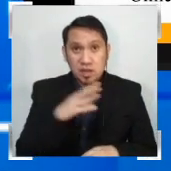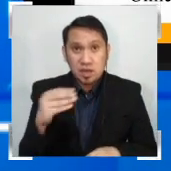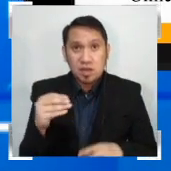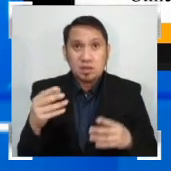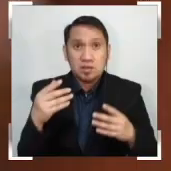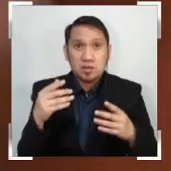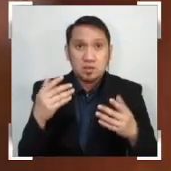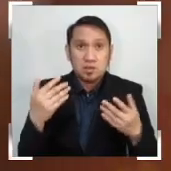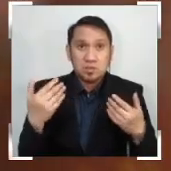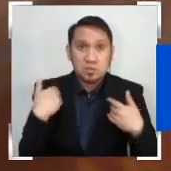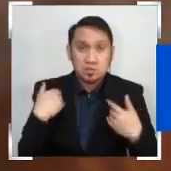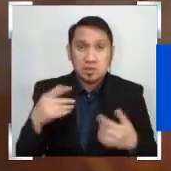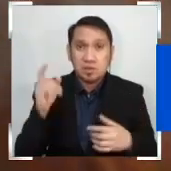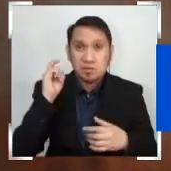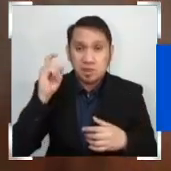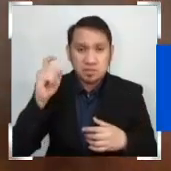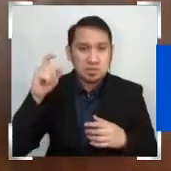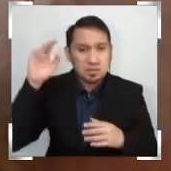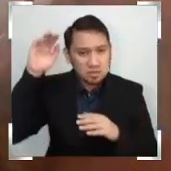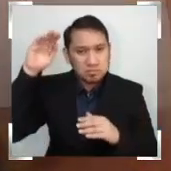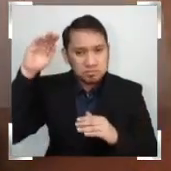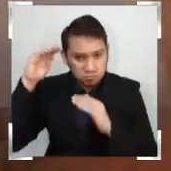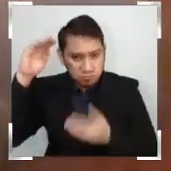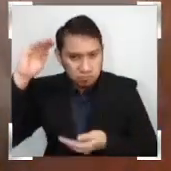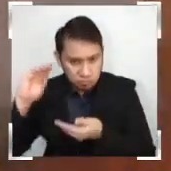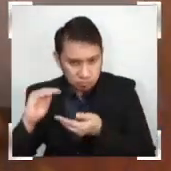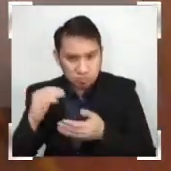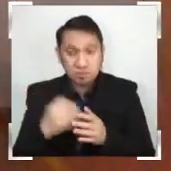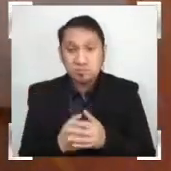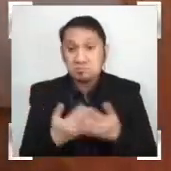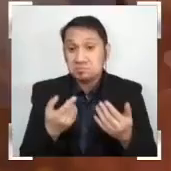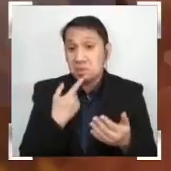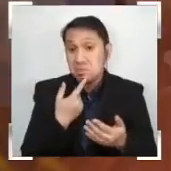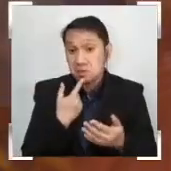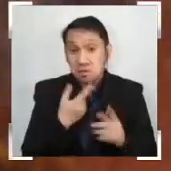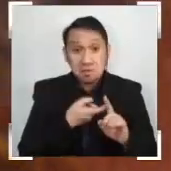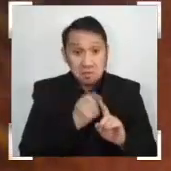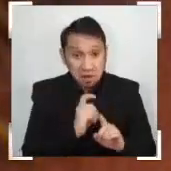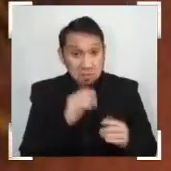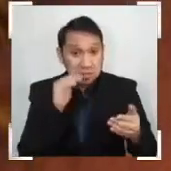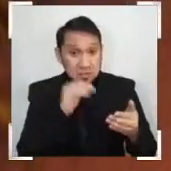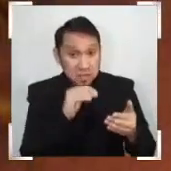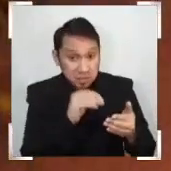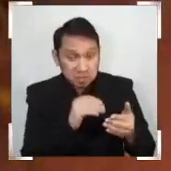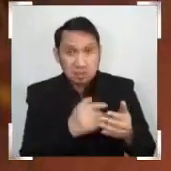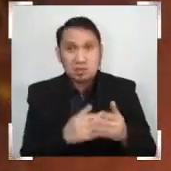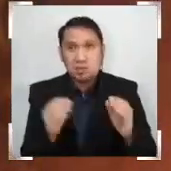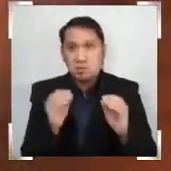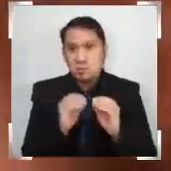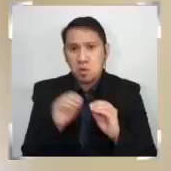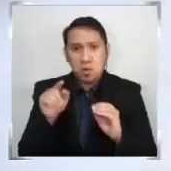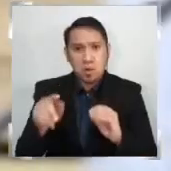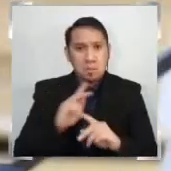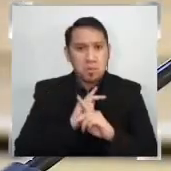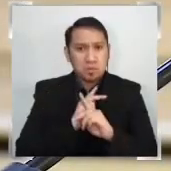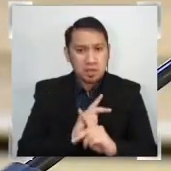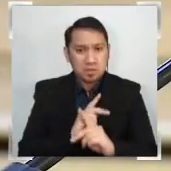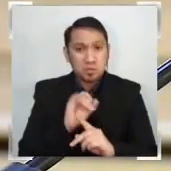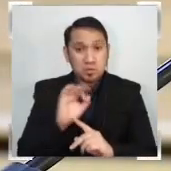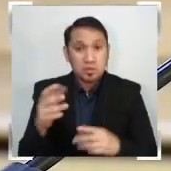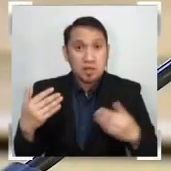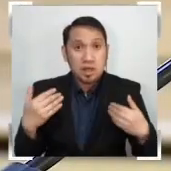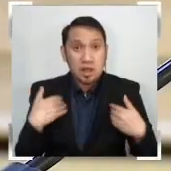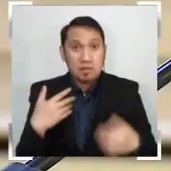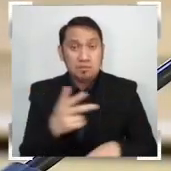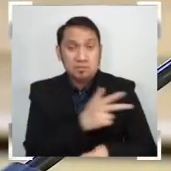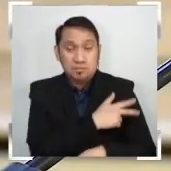rapidly decelerate. Batay sa mga pag-aaral ayon sa DOH, mas mataas ang proteksyon laban sa Omicron kung may booster. Sabi ni Vaccination